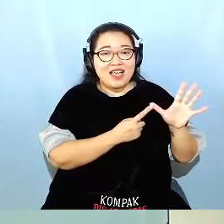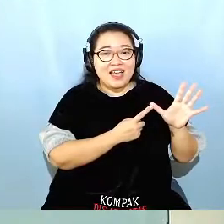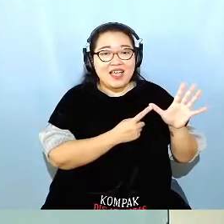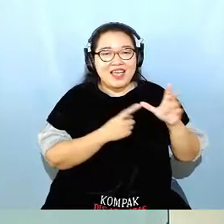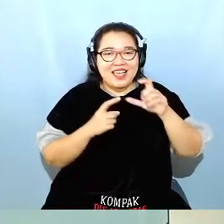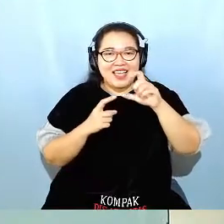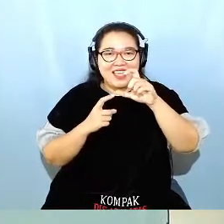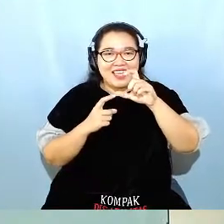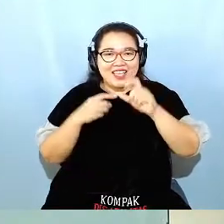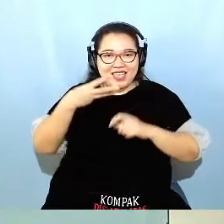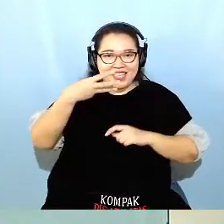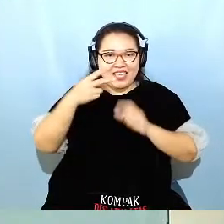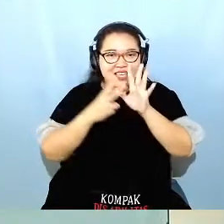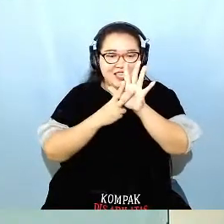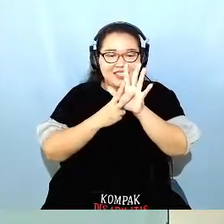Sentuhan.